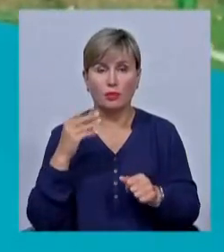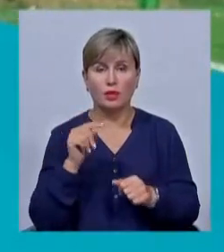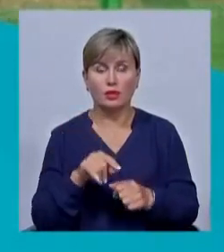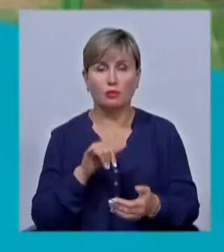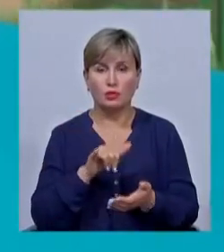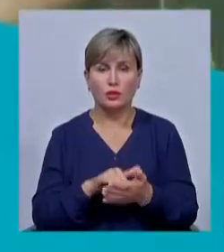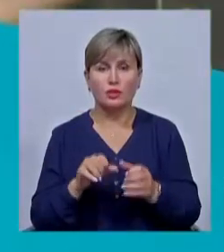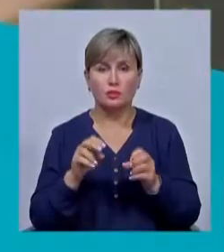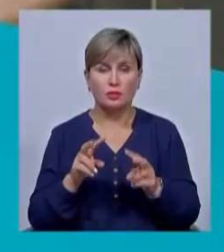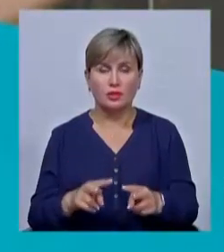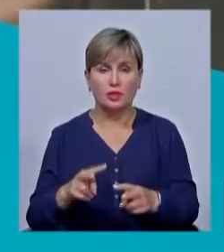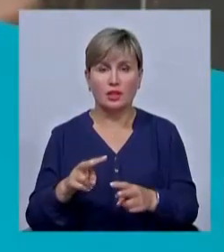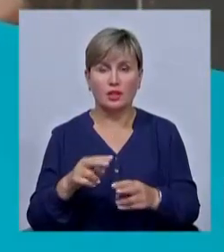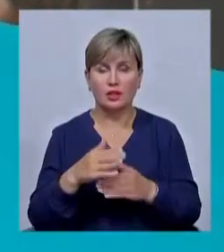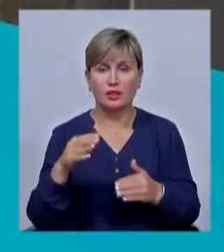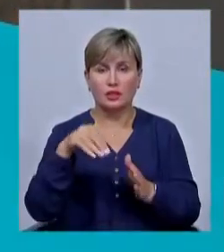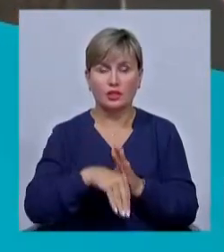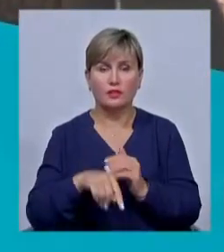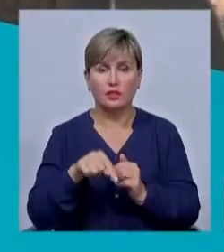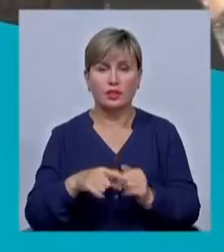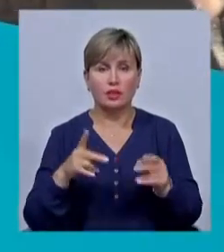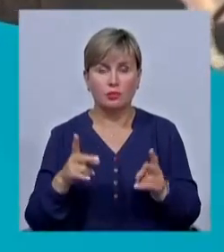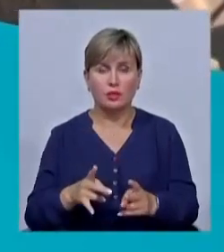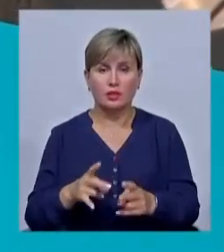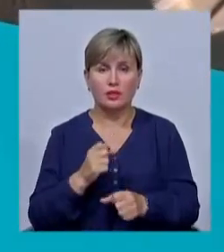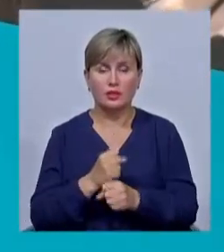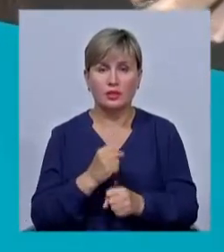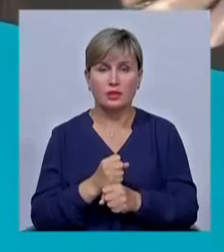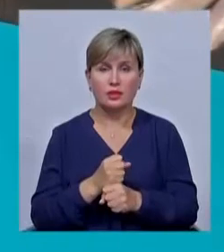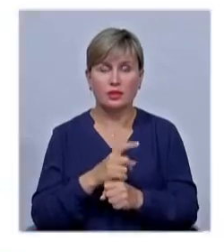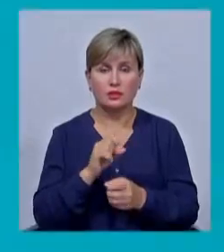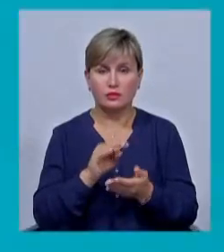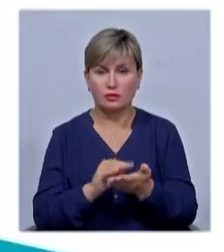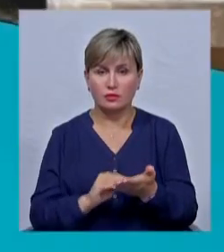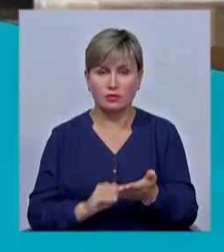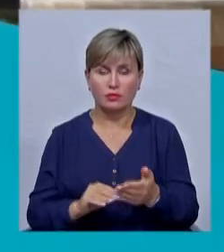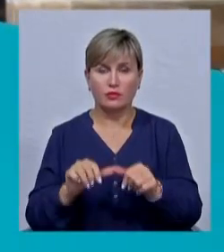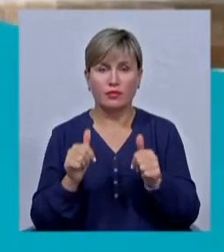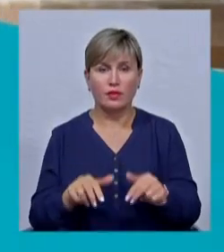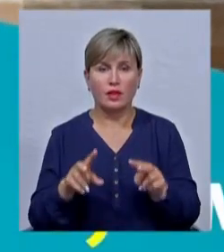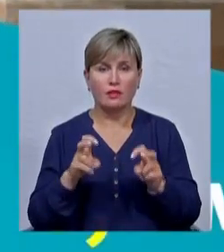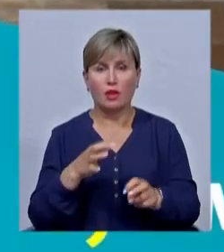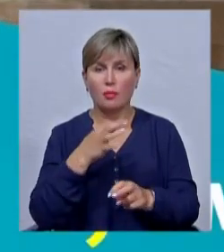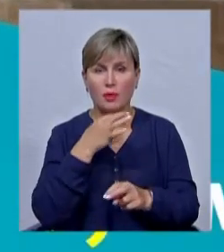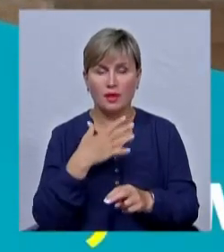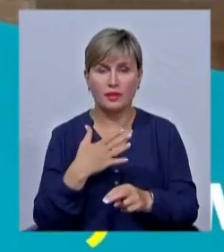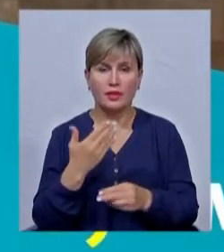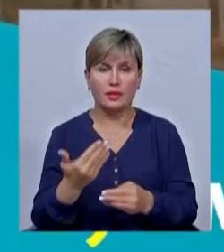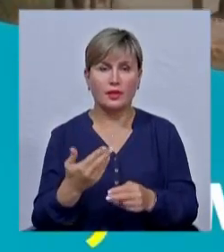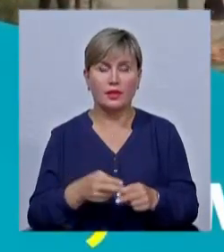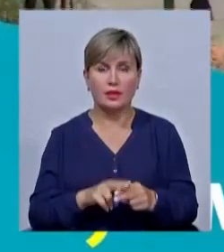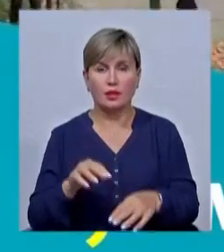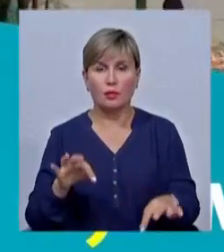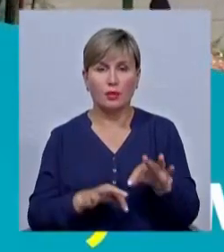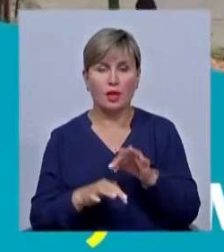установлены специальные ящики в них необходимо опустить заранее заполненную форму с названием понравившегося объекта